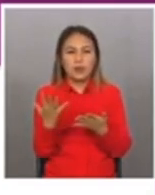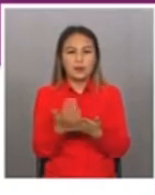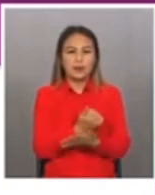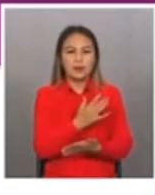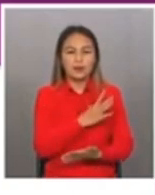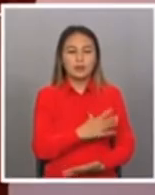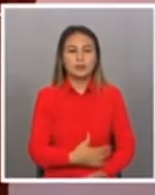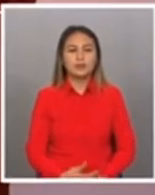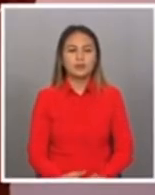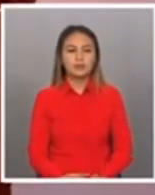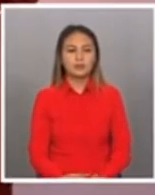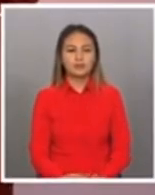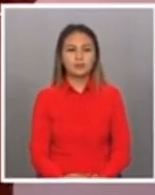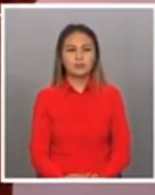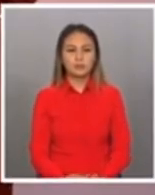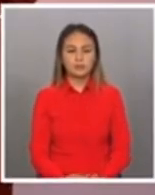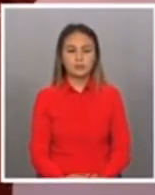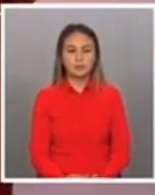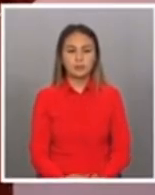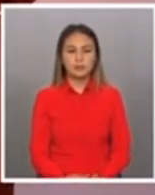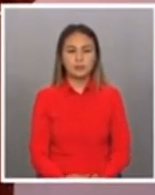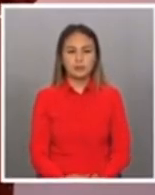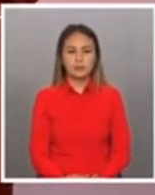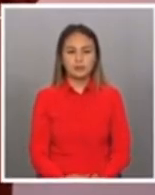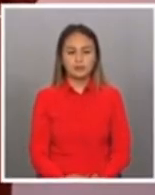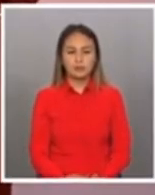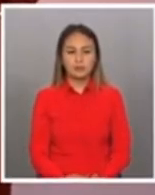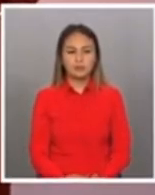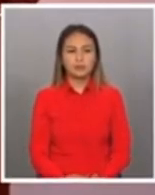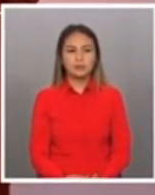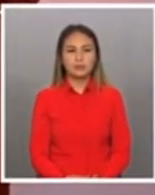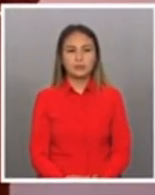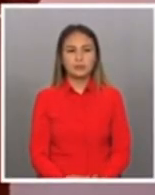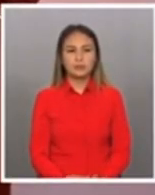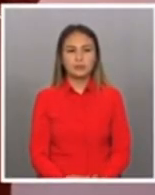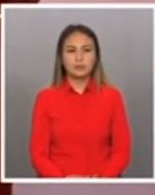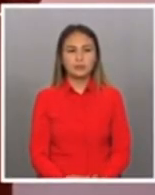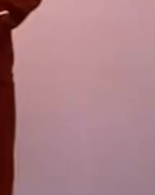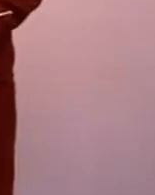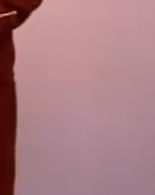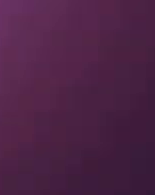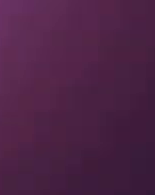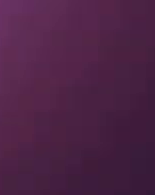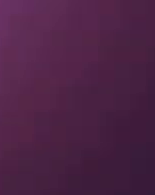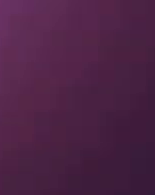анықтадыңдар. Жарайсыңдар, балалар. Бүгінгі сабағымыз аяқталды. Сау болыңдар!